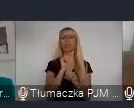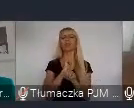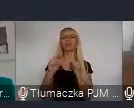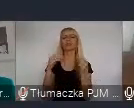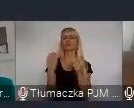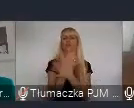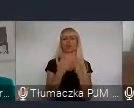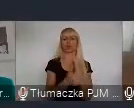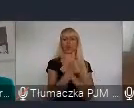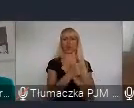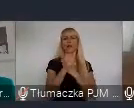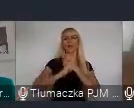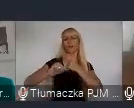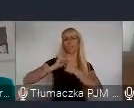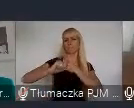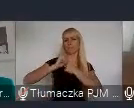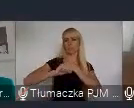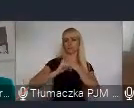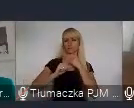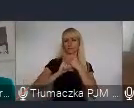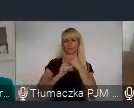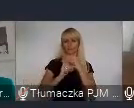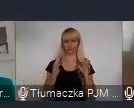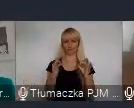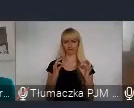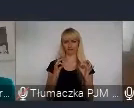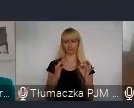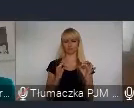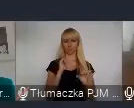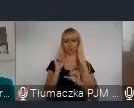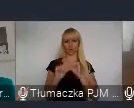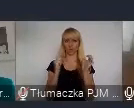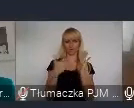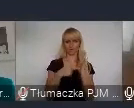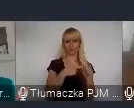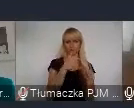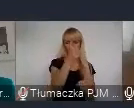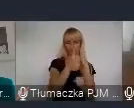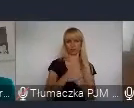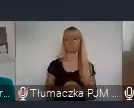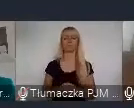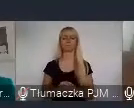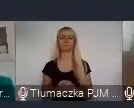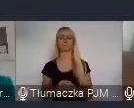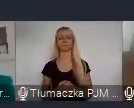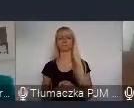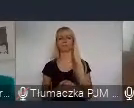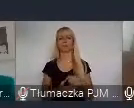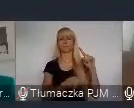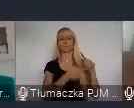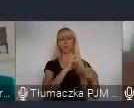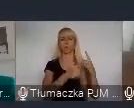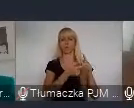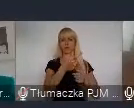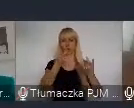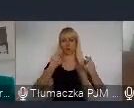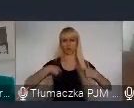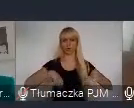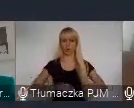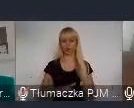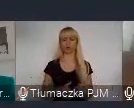oczywiście koncentruje się na rolnictwie, żywności, tej problematyce, ale proszę zwrócić uwagę, że jest też taki komponent